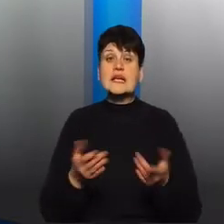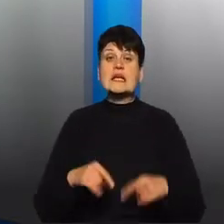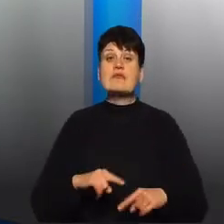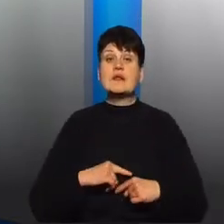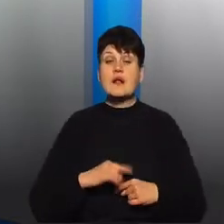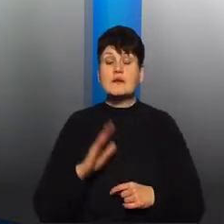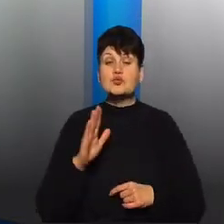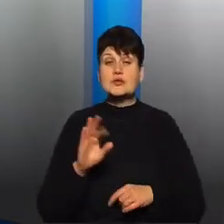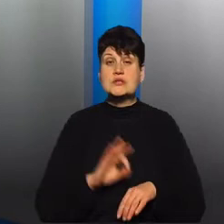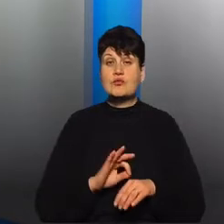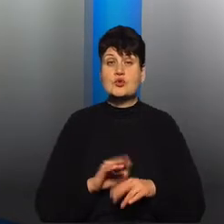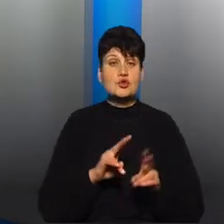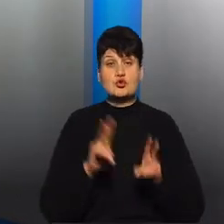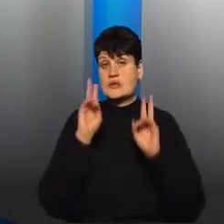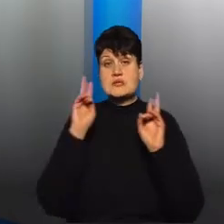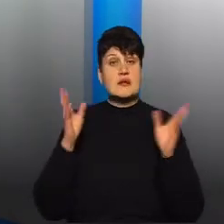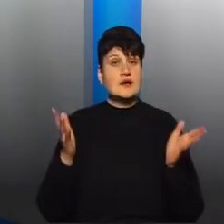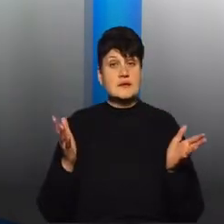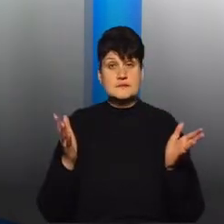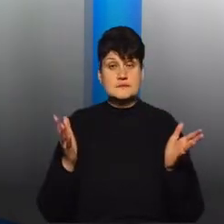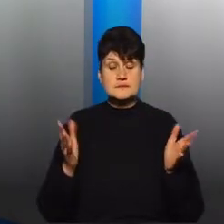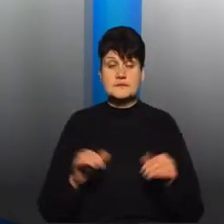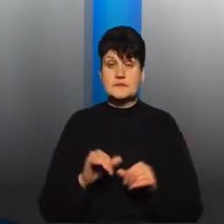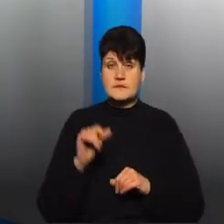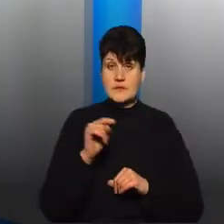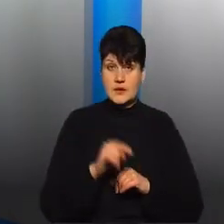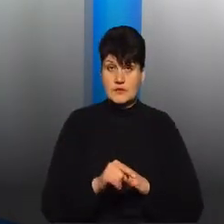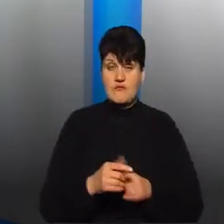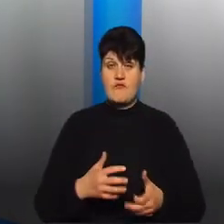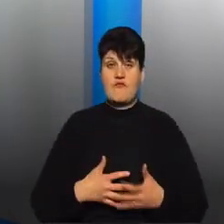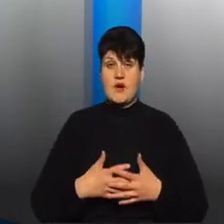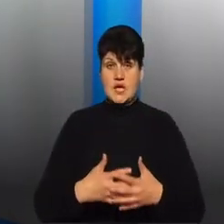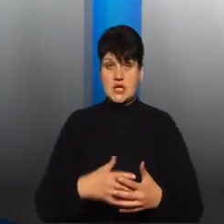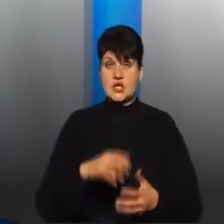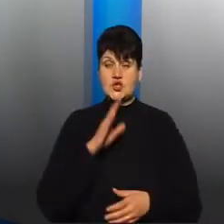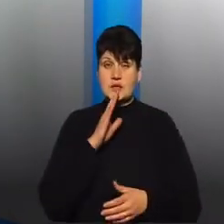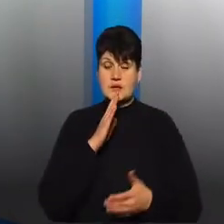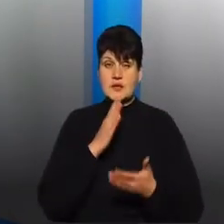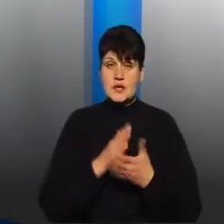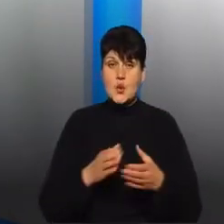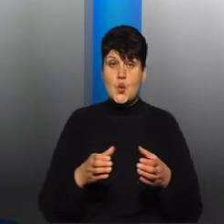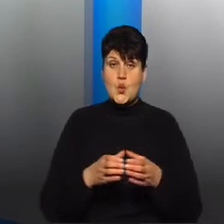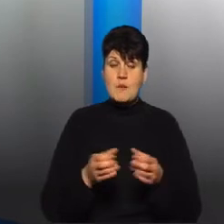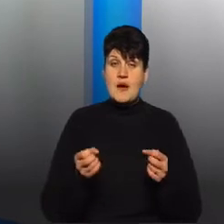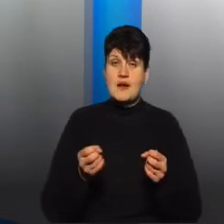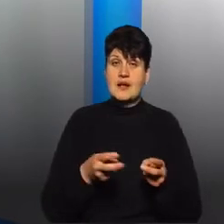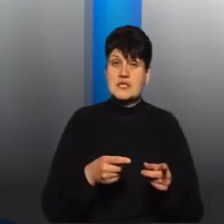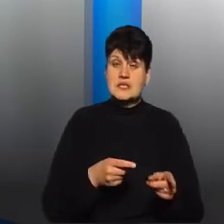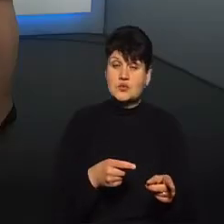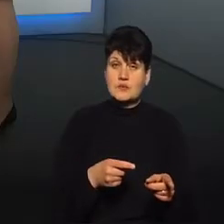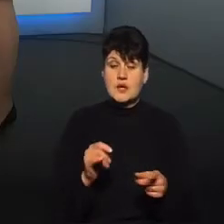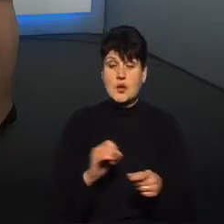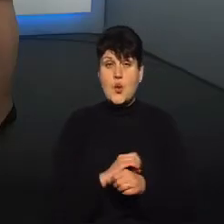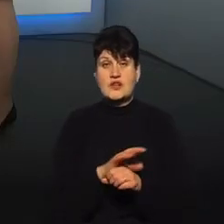ніхто не знає. Крім того, що вагітні жінки знаходяться в групі ризику, і коронавірусна інфекція під